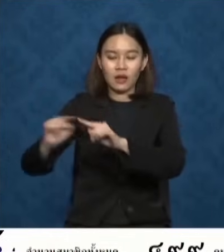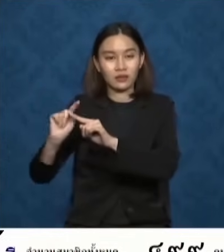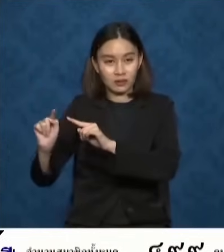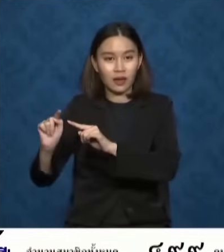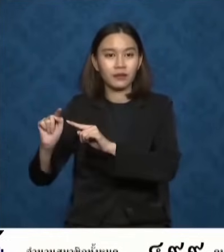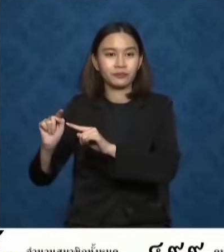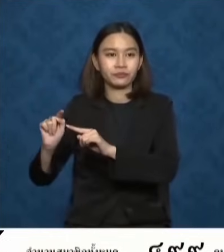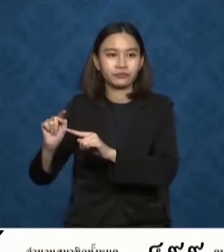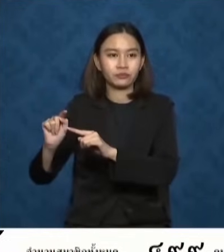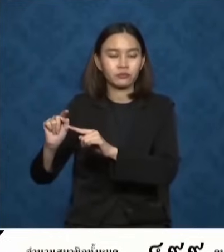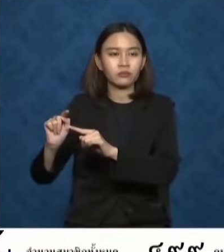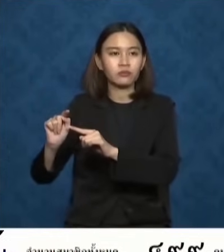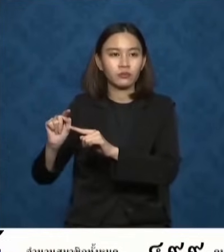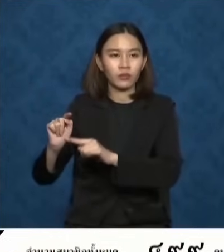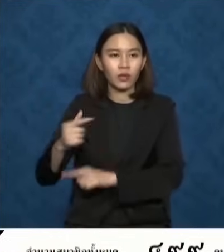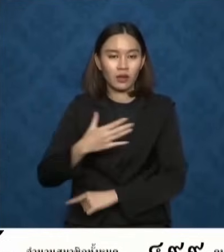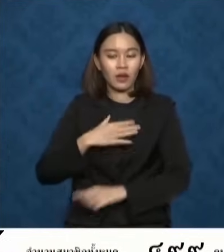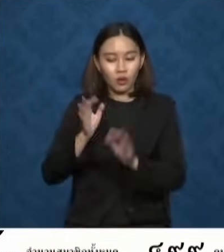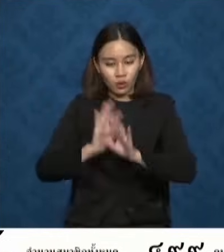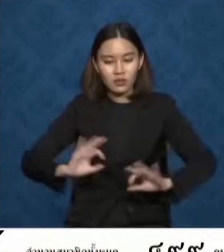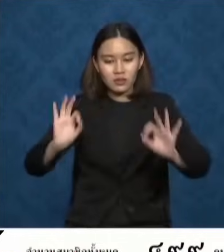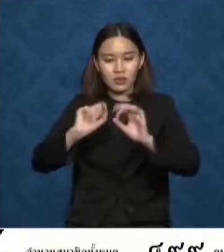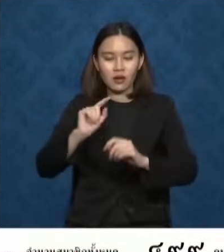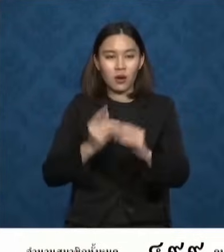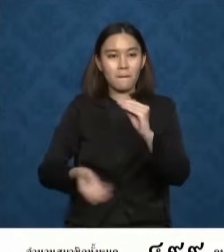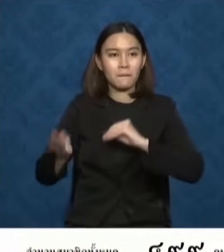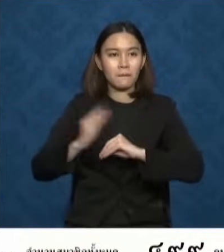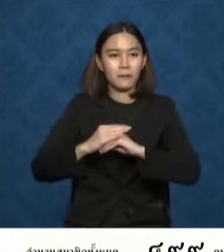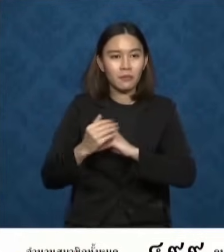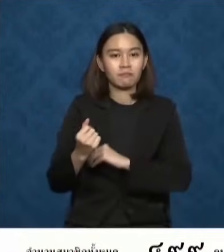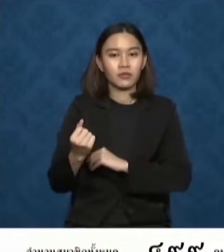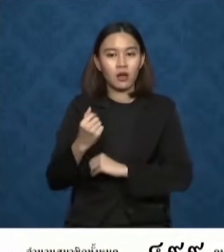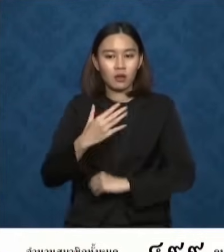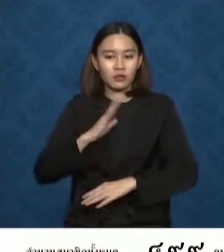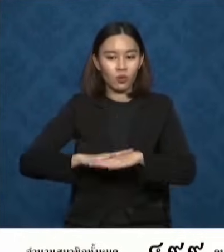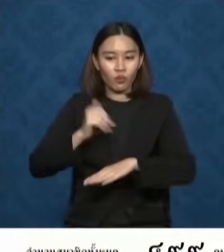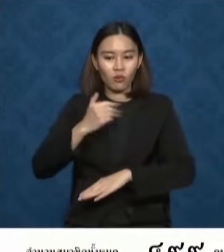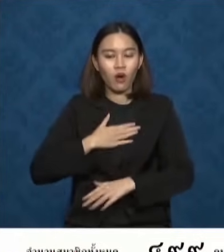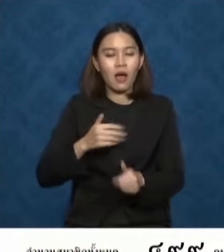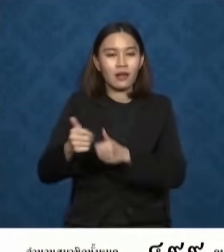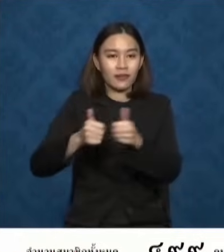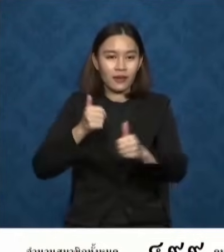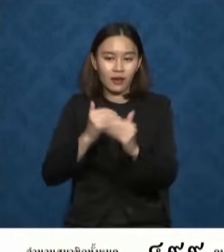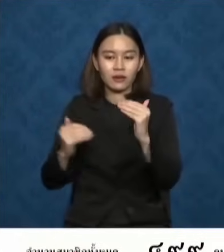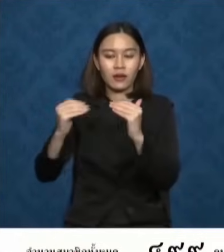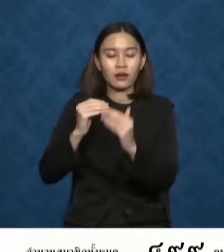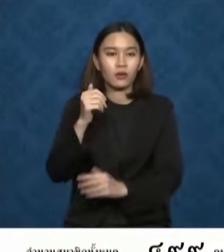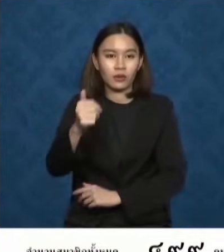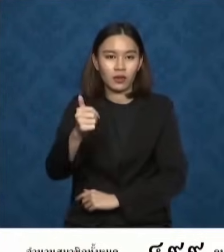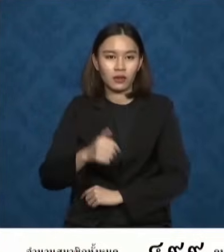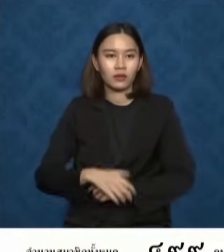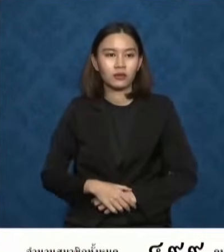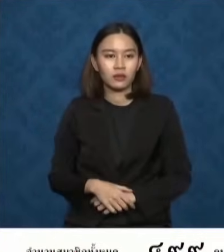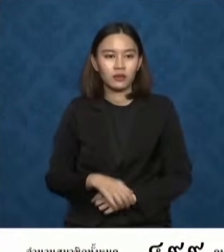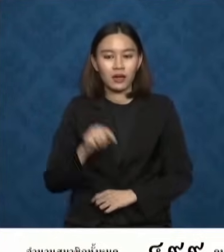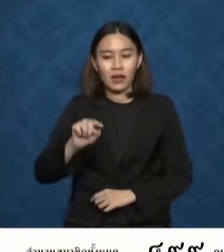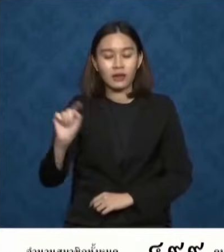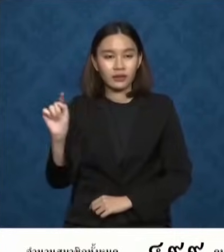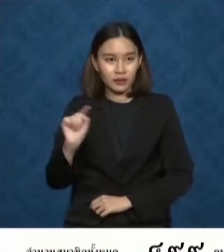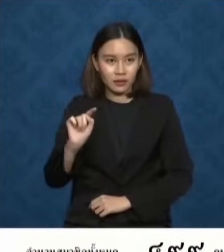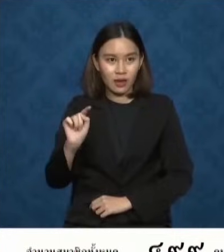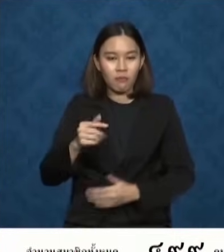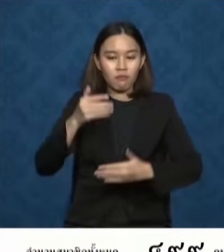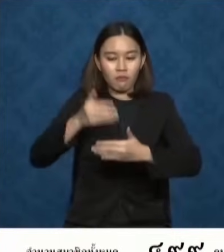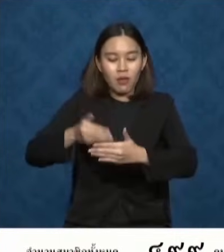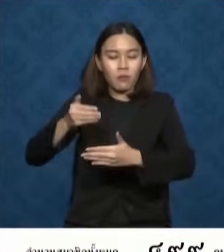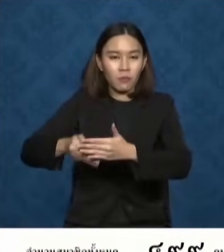ามเราก็จำเป็นต้องเพิ่มศักยภาพของเราเพื่อสู้กับเขาอันนี้คือข้